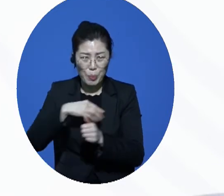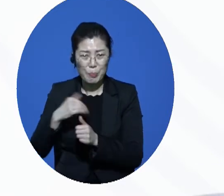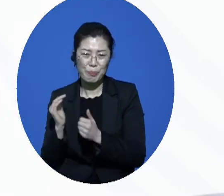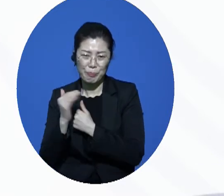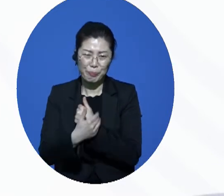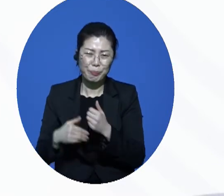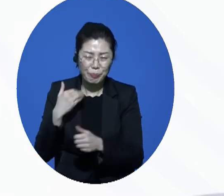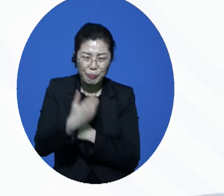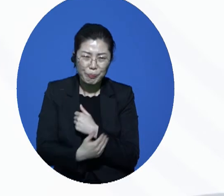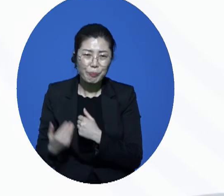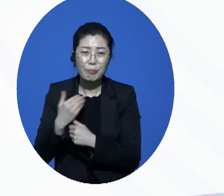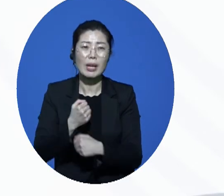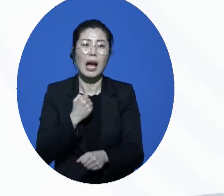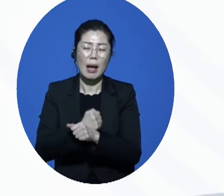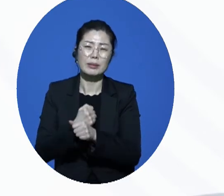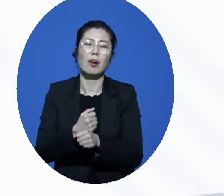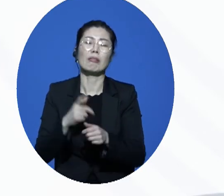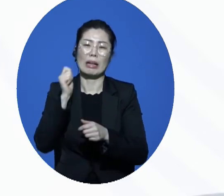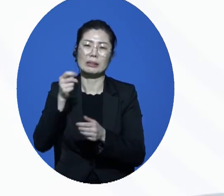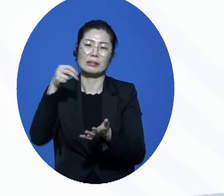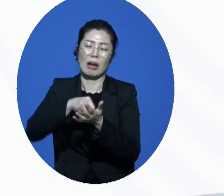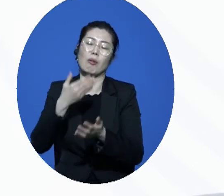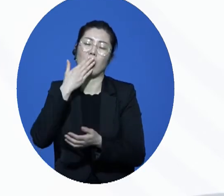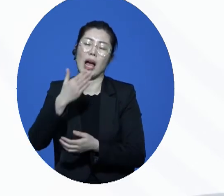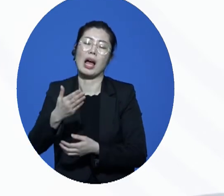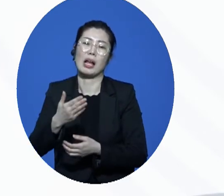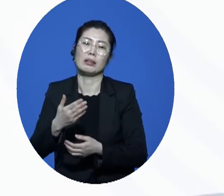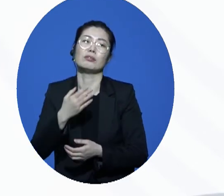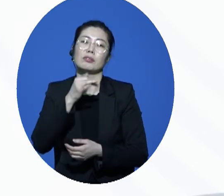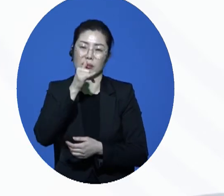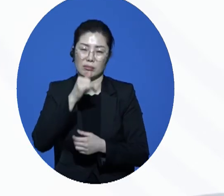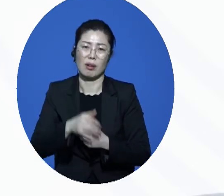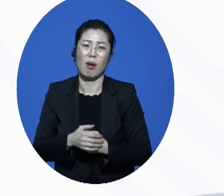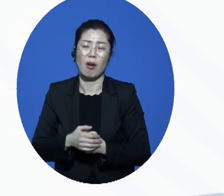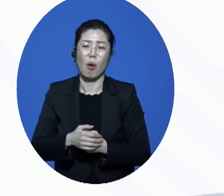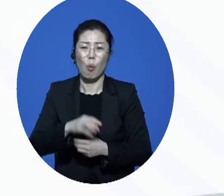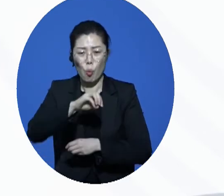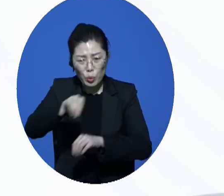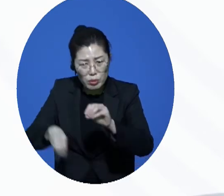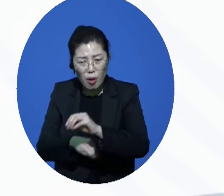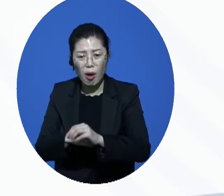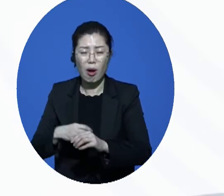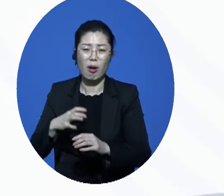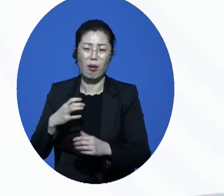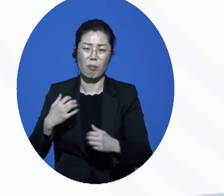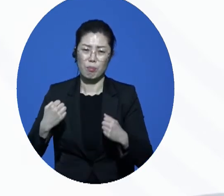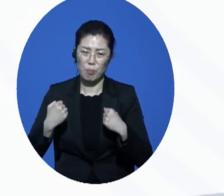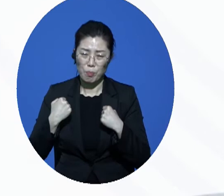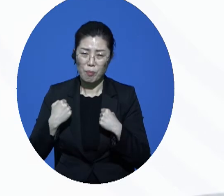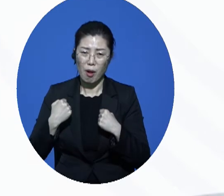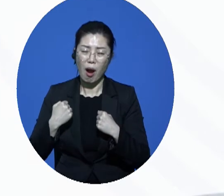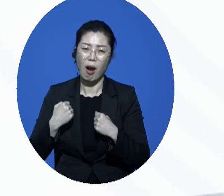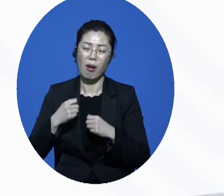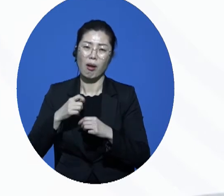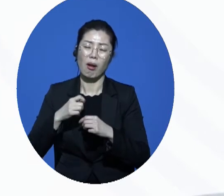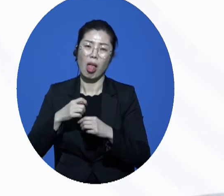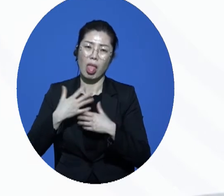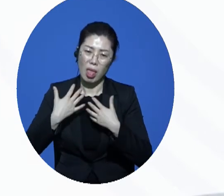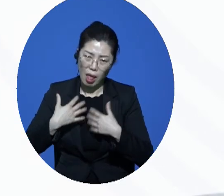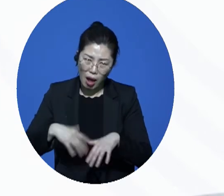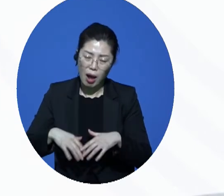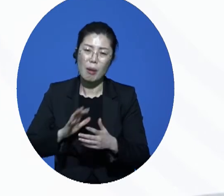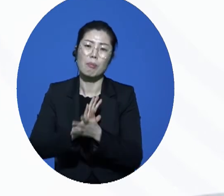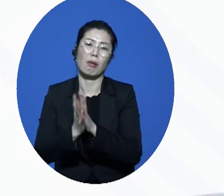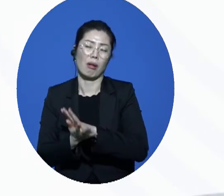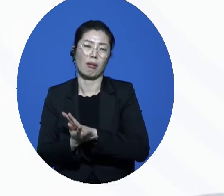신경 발작 증세까지 일으키면서 매우 안 좋은 상황, 도리어 건강이 악화되는 상황을 맞이했습니다.